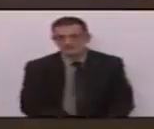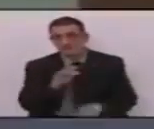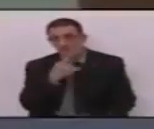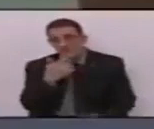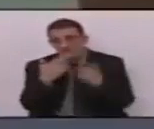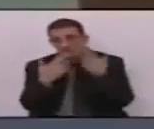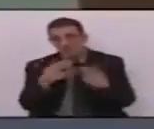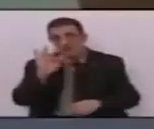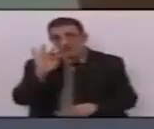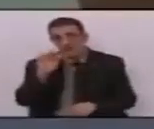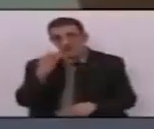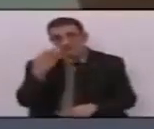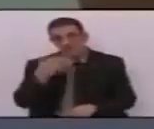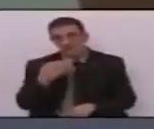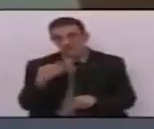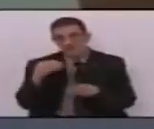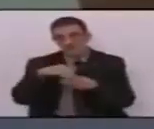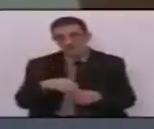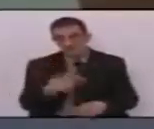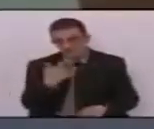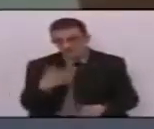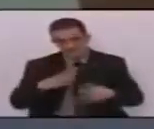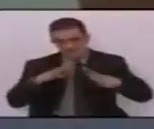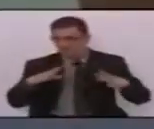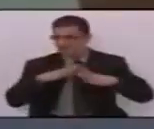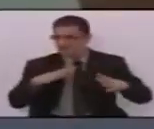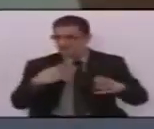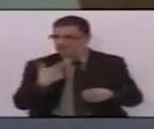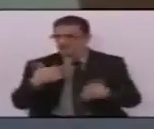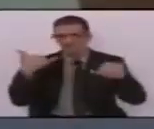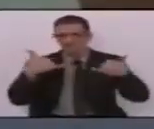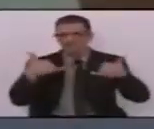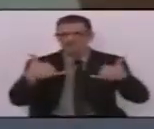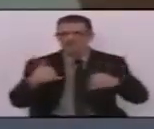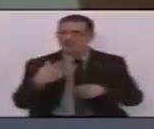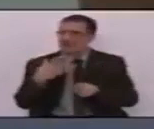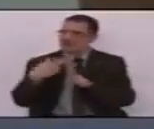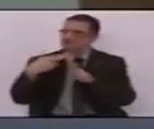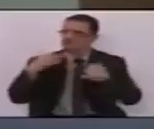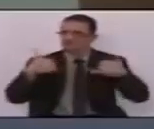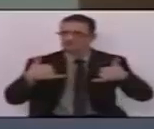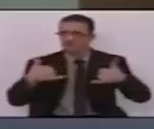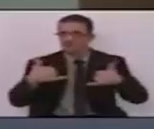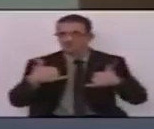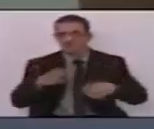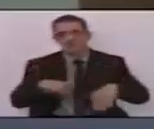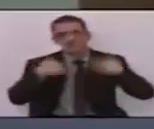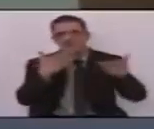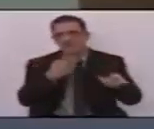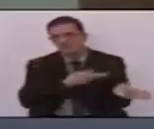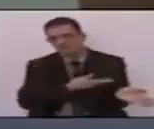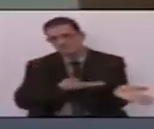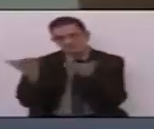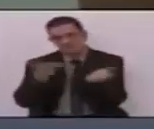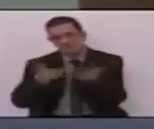الجزائرية. سيد الوزير احنا ماناش ضد أنه نصنعوا، بالعكس احنا نكونوا سعداء نهار تعود سياره جزائريه 100% ونصدروا كما راك تطمح انت وكما